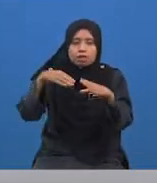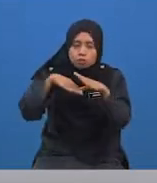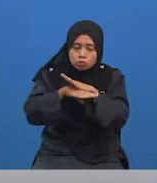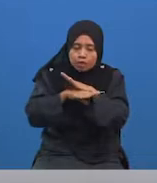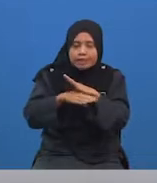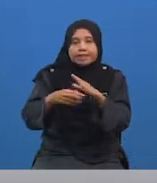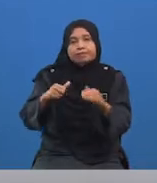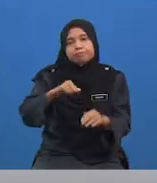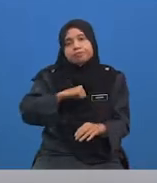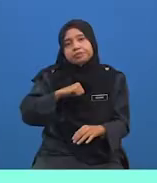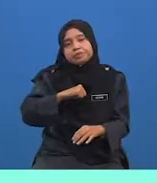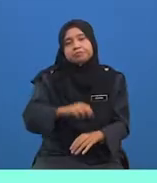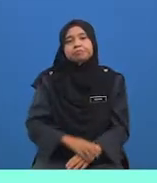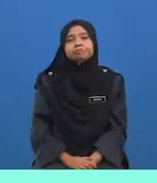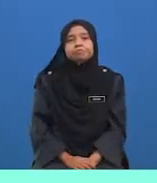dalam diri kita.